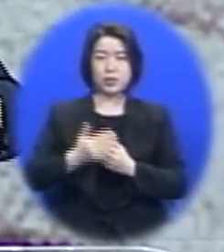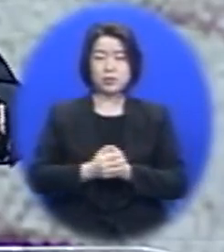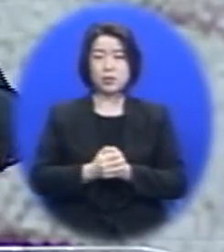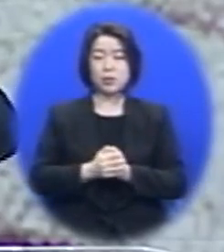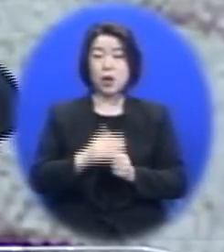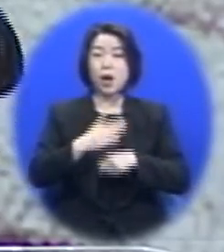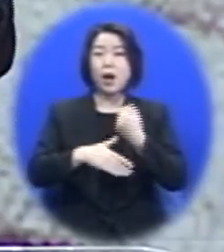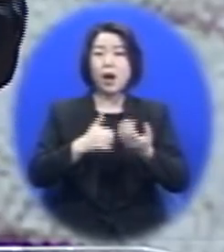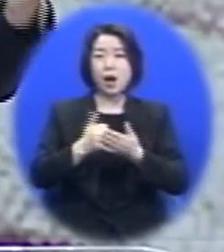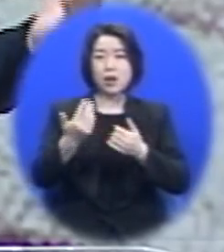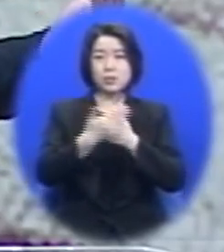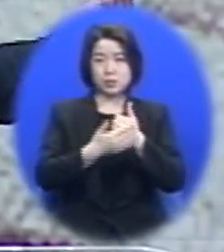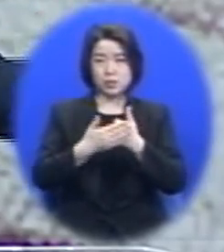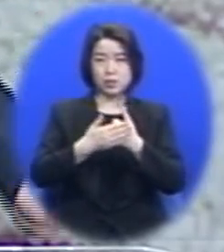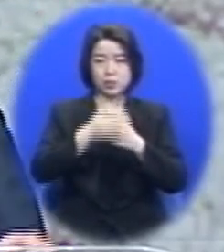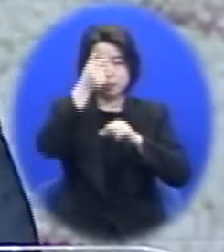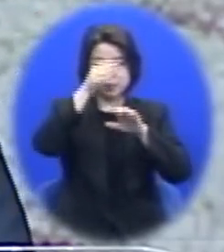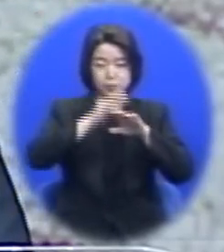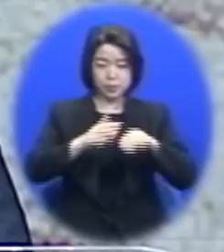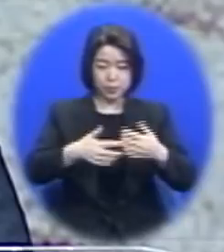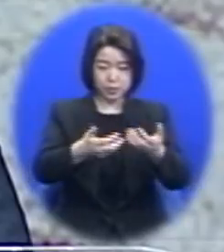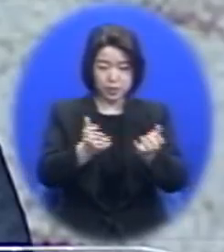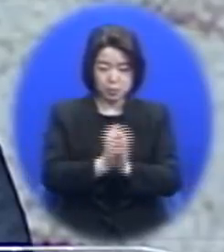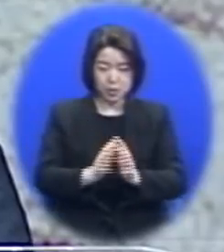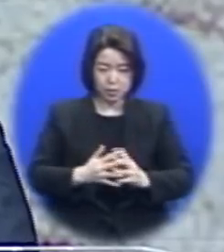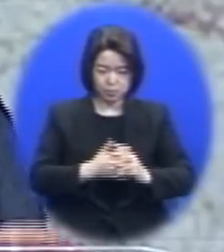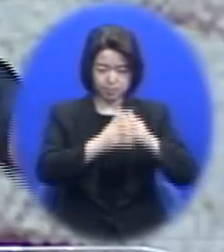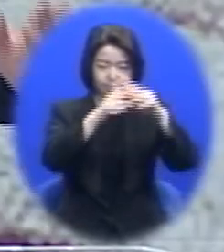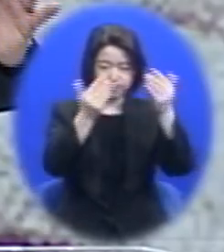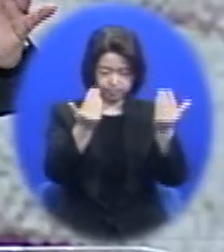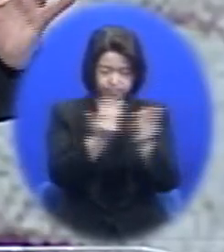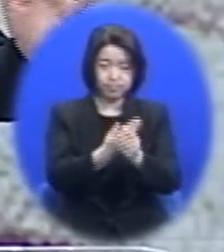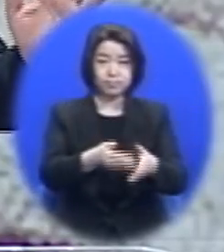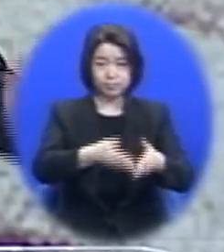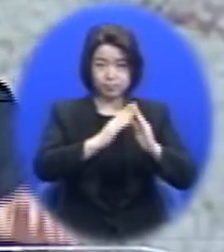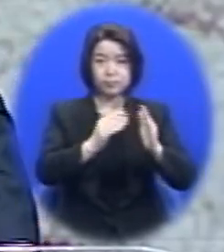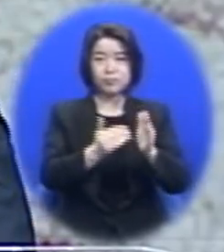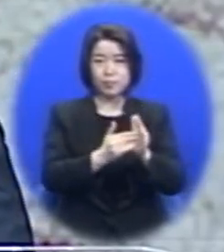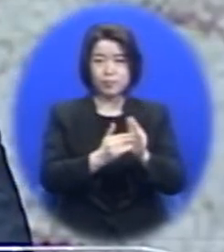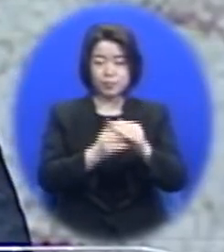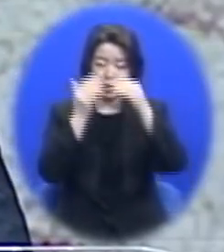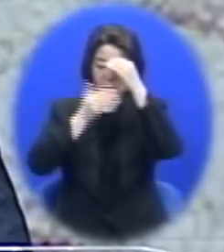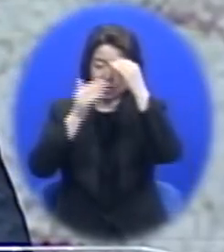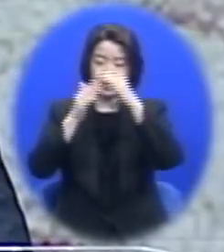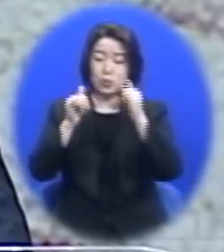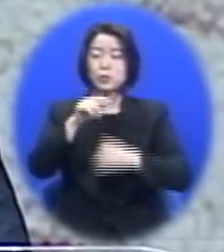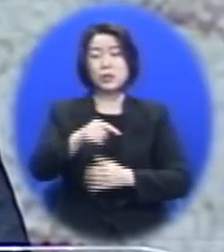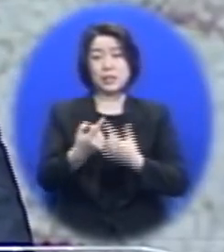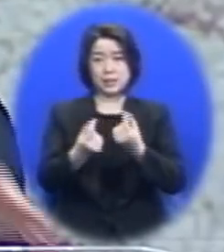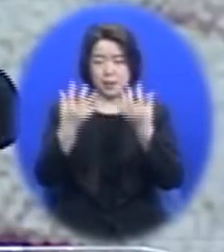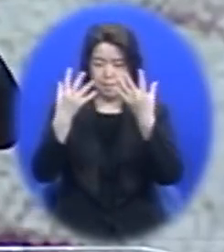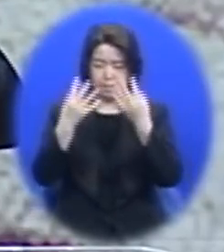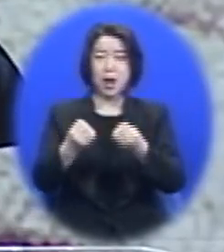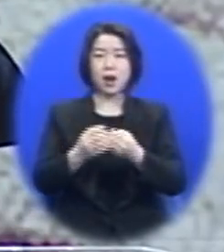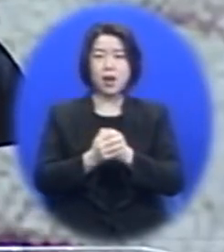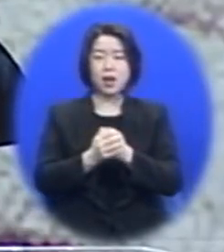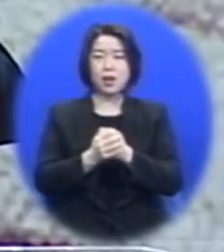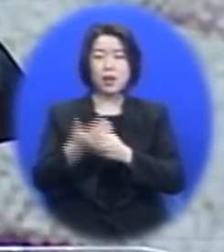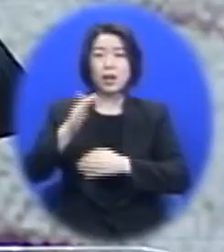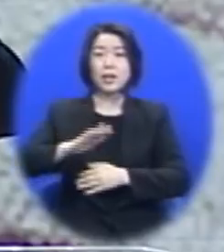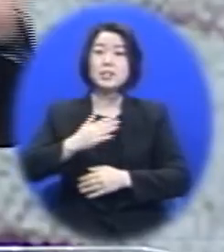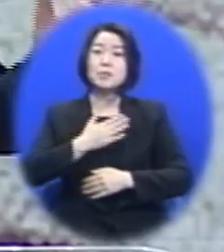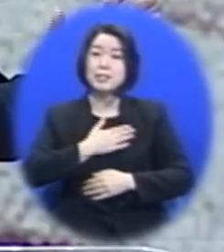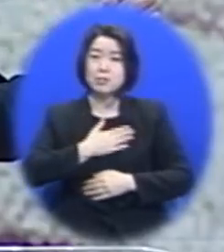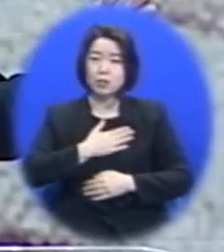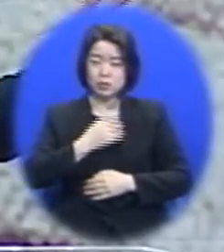은혜로 예배당은 다 지어졌고 그리고 성도들은 이렇게 많아졌습니다 근데 저는